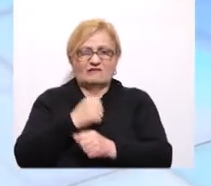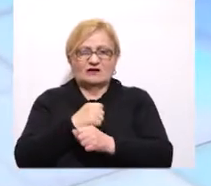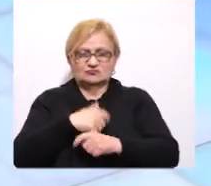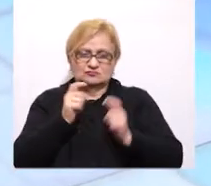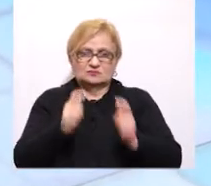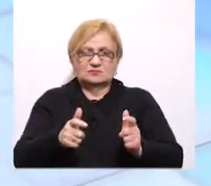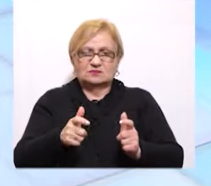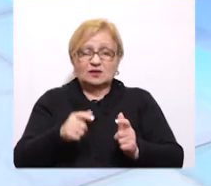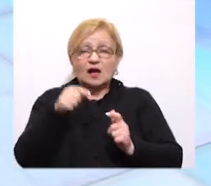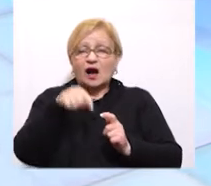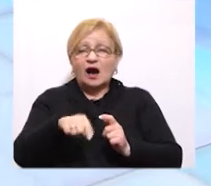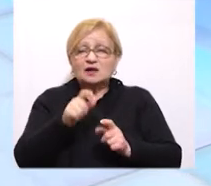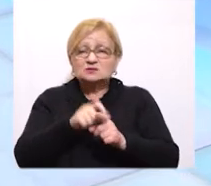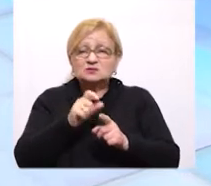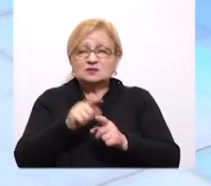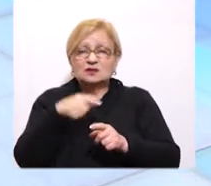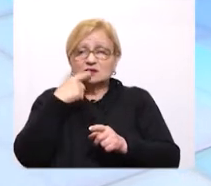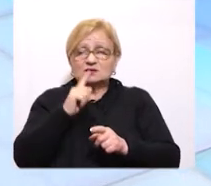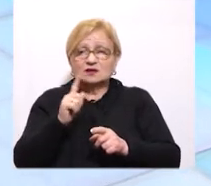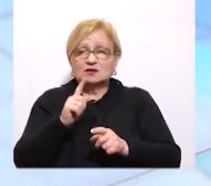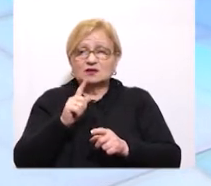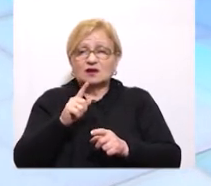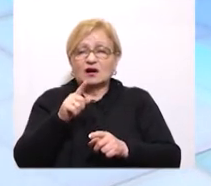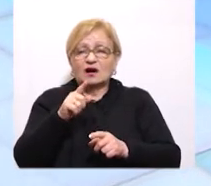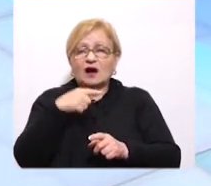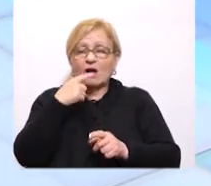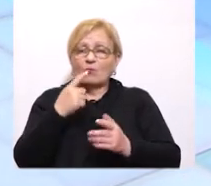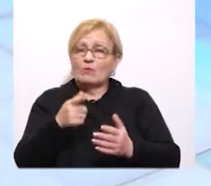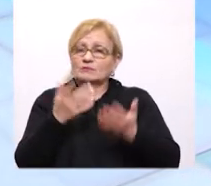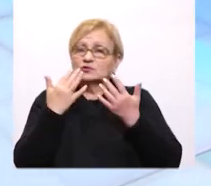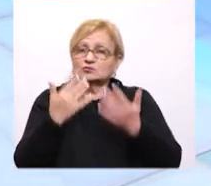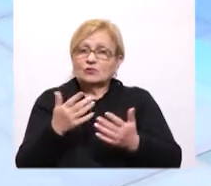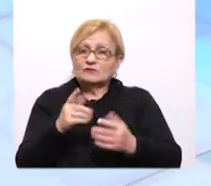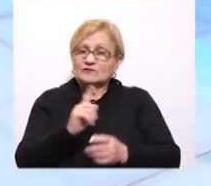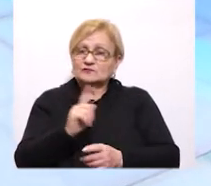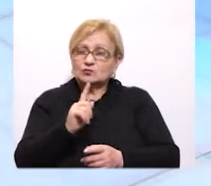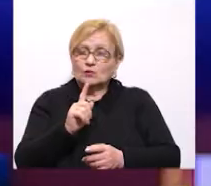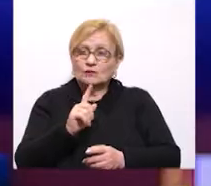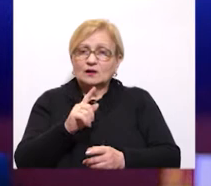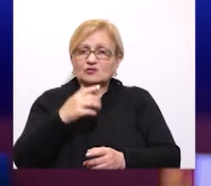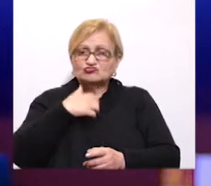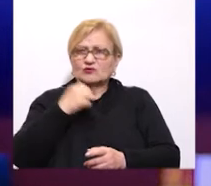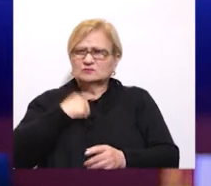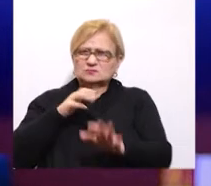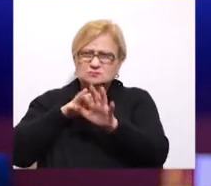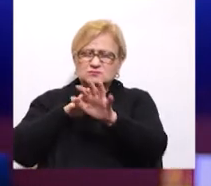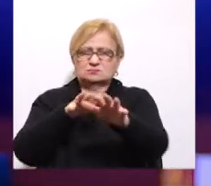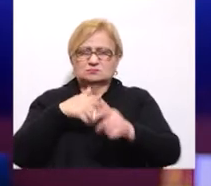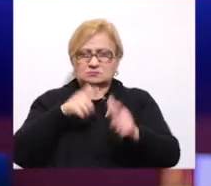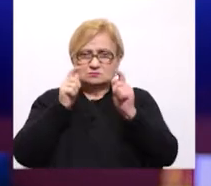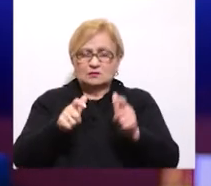ამ სიტყვაში ისინი უპირობო გარანტიას ითხოვენ იმისა, რომ თორნიკე